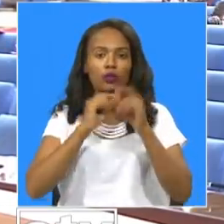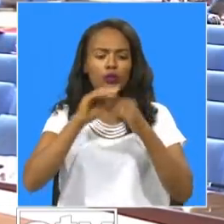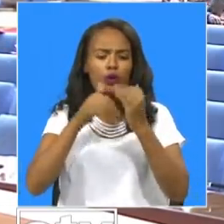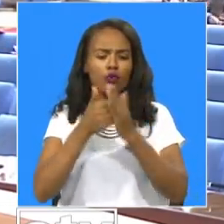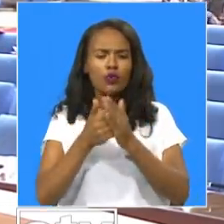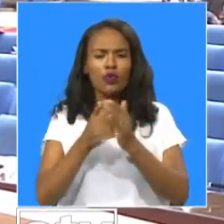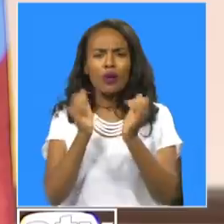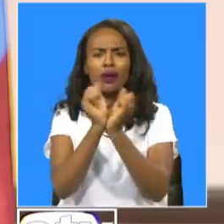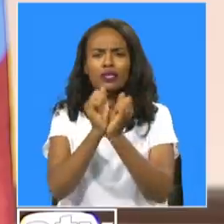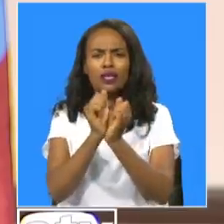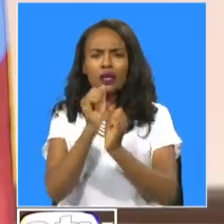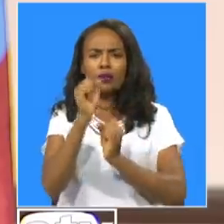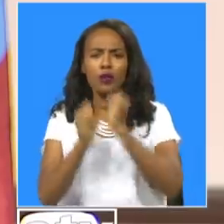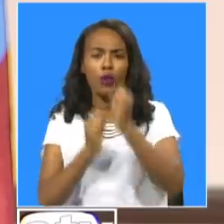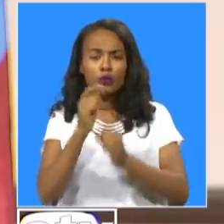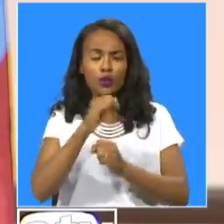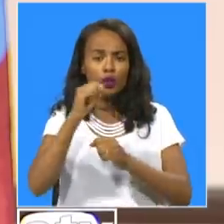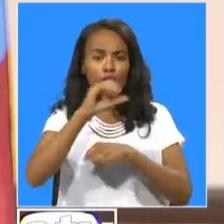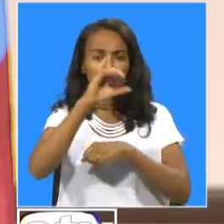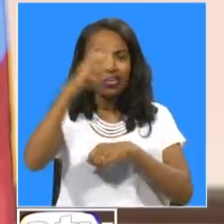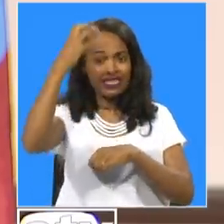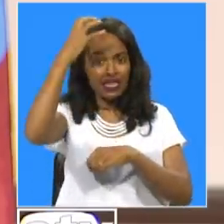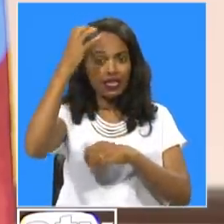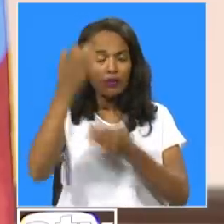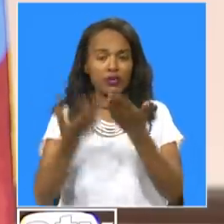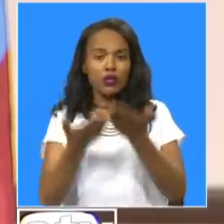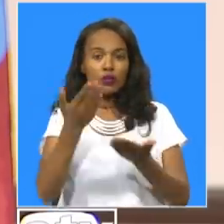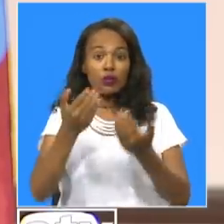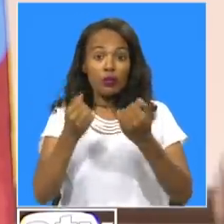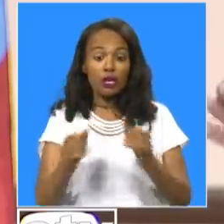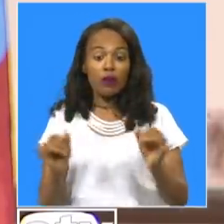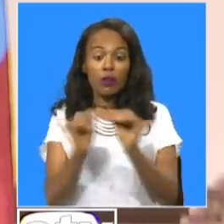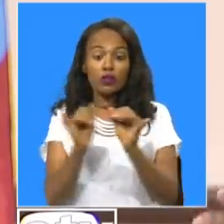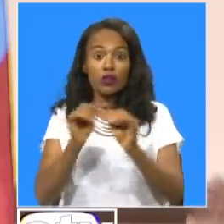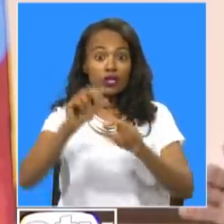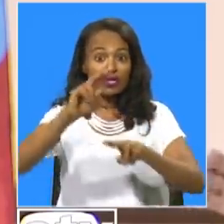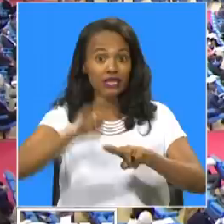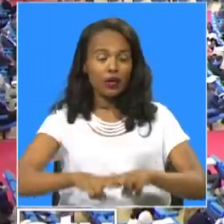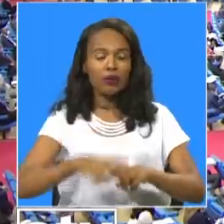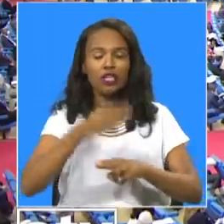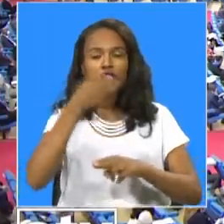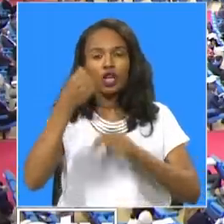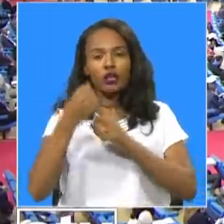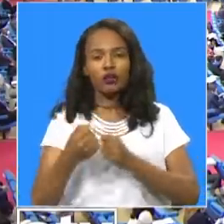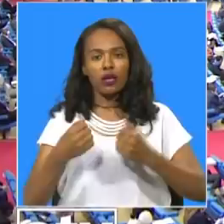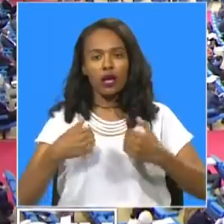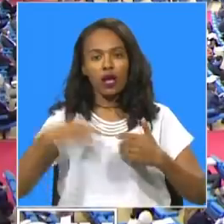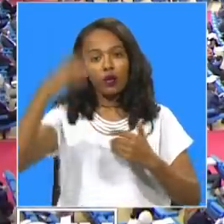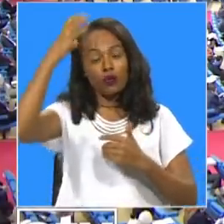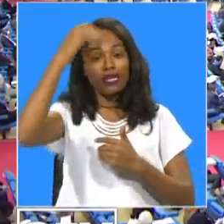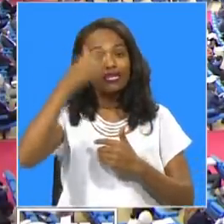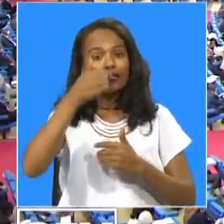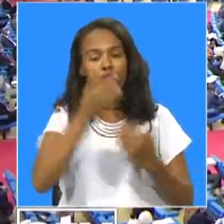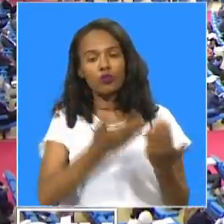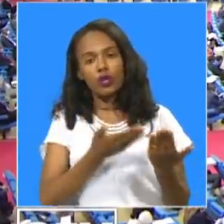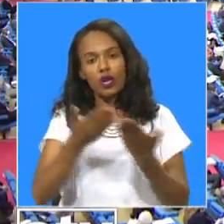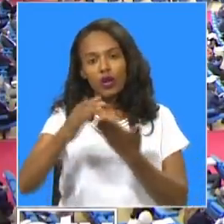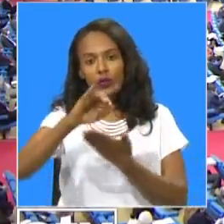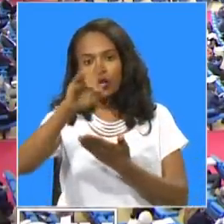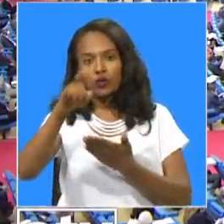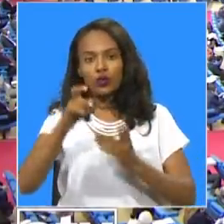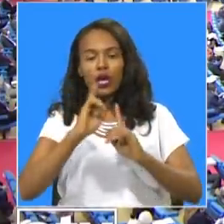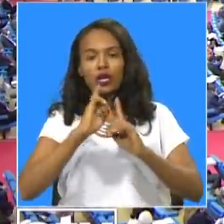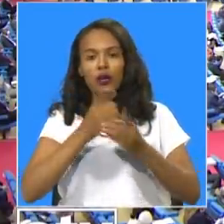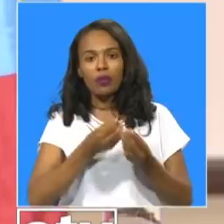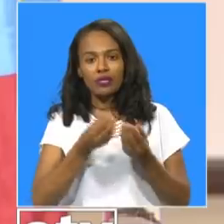የሚሯሯጥ ሳይሆን መንግስታት ሊመዘኑበት በሚገባቸው ሚዛን ልክ ሲቀመጥ የተሻለ ጥንካሬ ያለው መንግስት ነው ሲሉ ለቀረበላቸው ጥያቄ